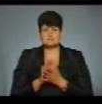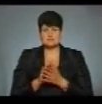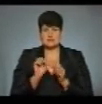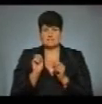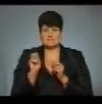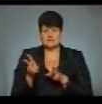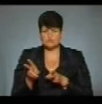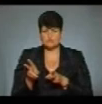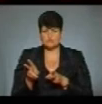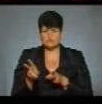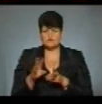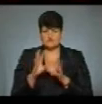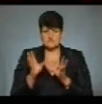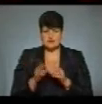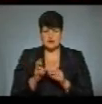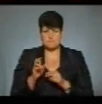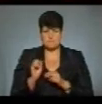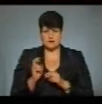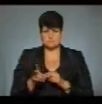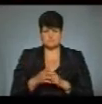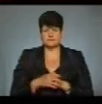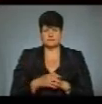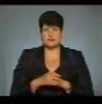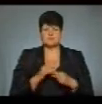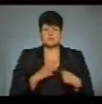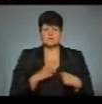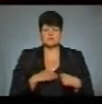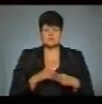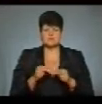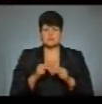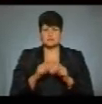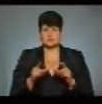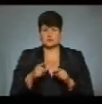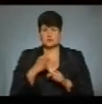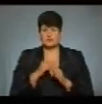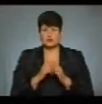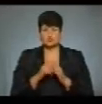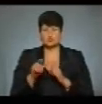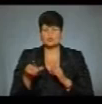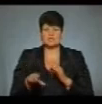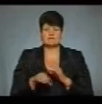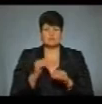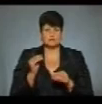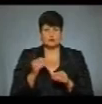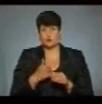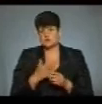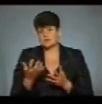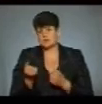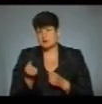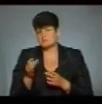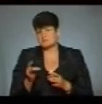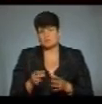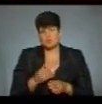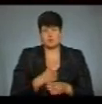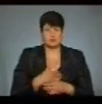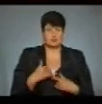загальний бак. Працівник супермаркету Сергій Калинович каже: кожної людини вибір, хоче бере пакет, хоче не бере пакет. Я думаю, що